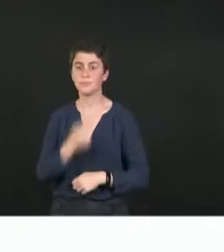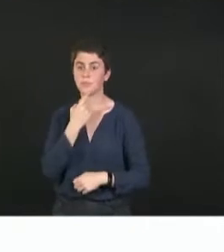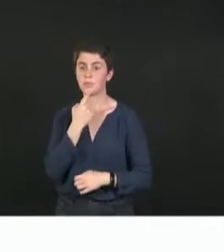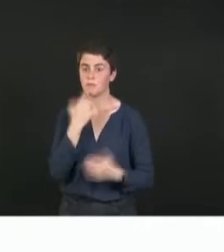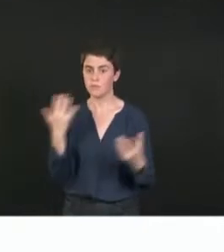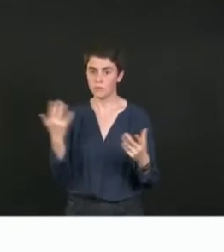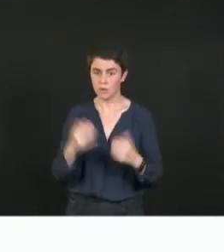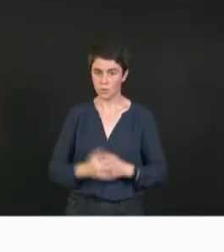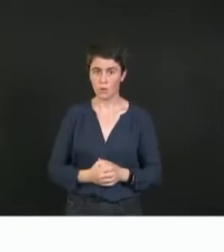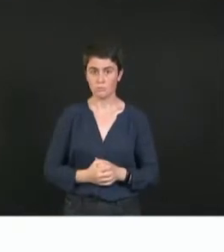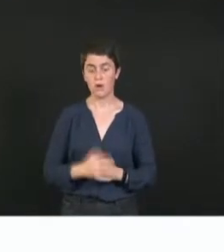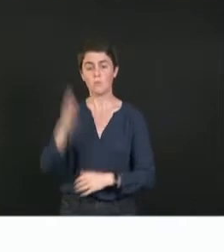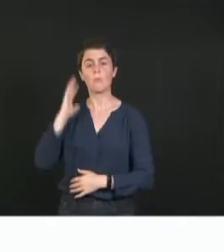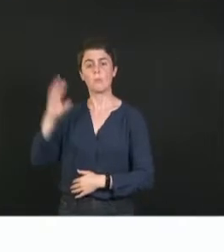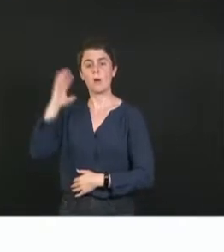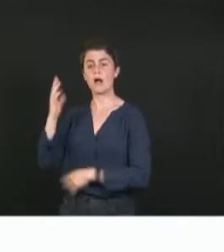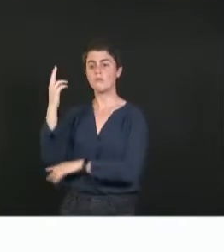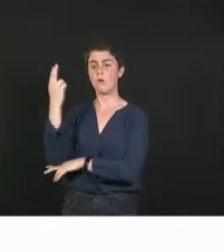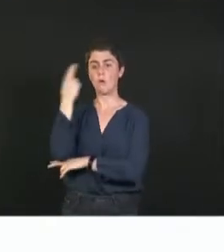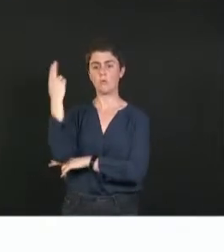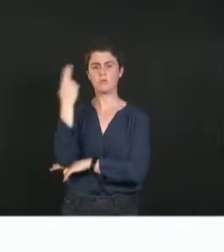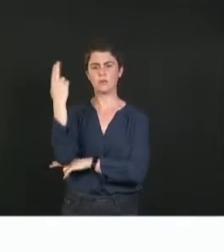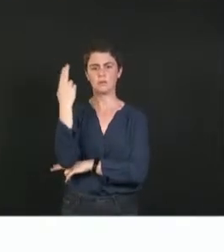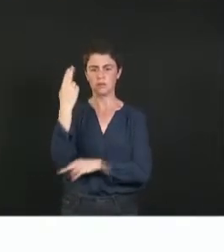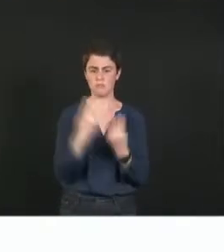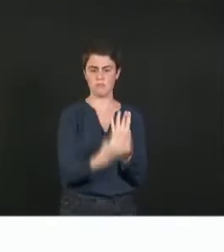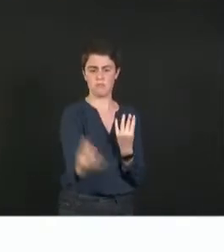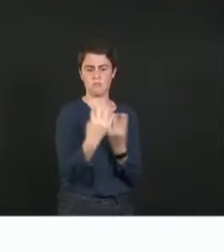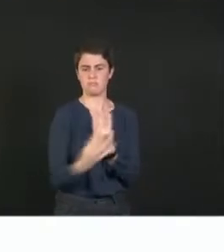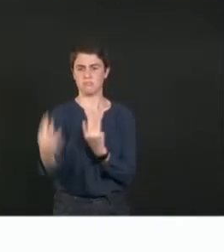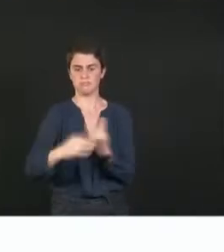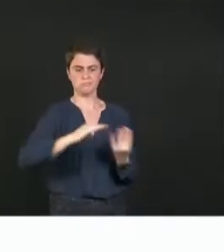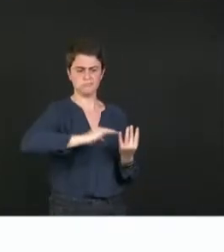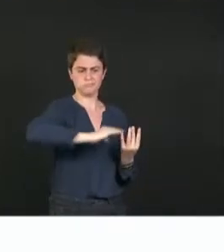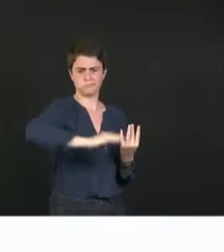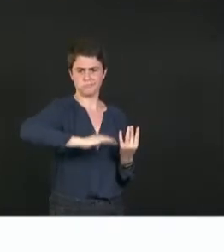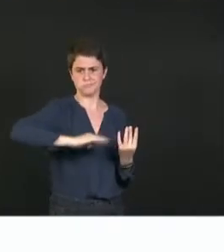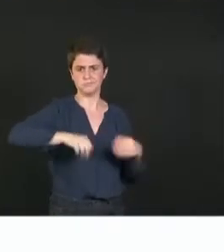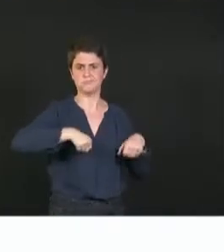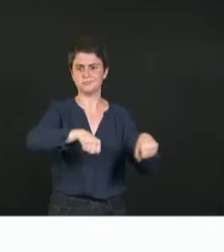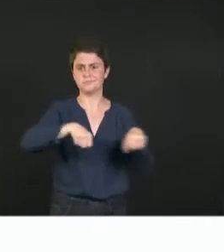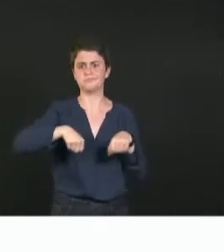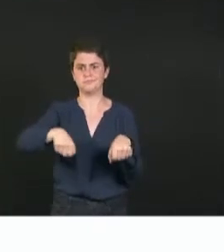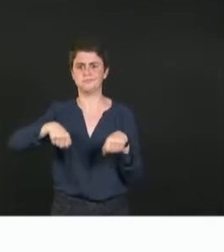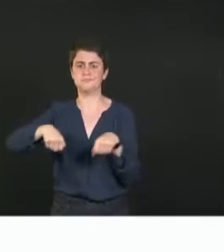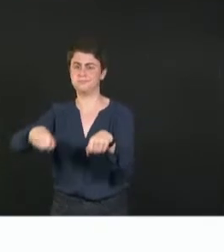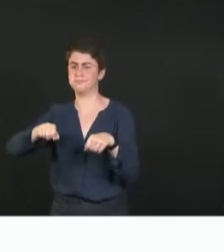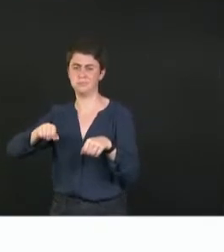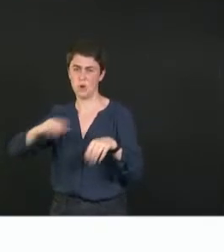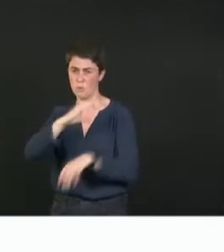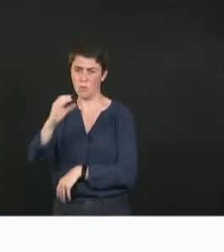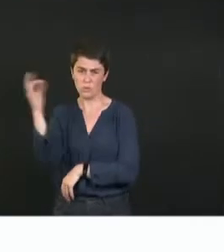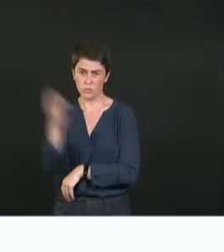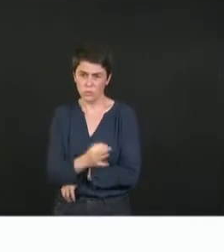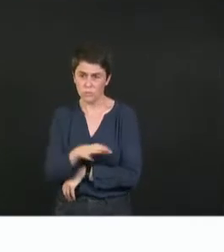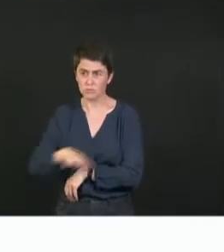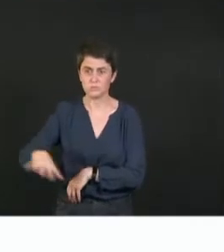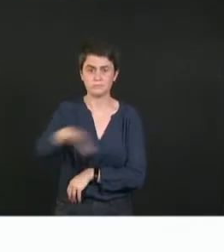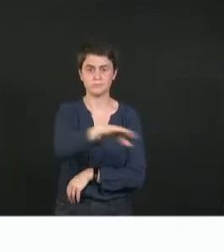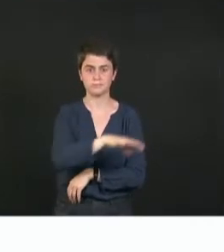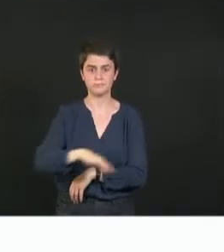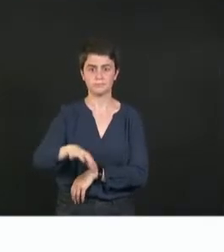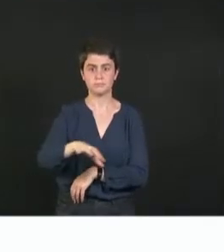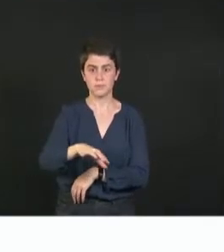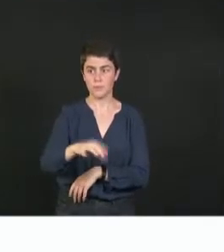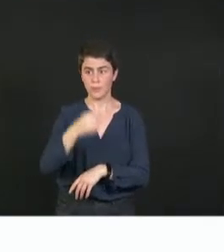du campus était tondue. Toutes les pelouses étaient tondues, donc on passait de la strate herbacée à directement la strate arbustive